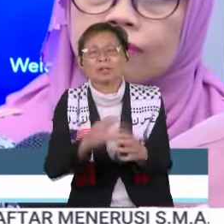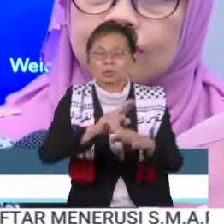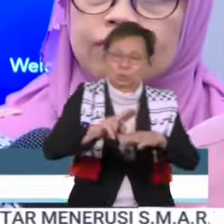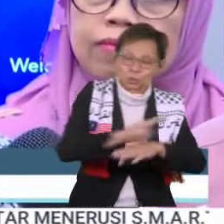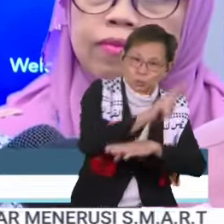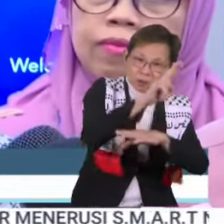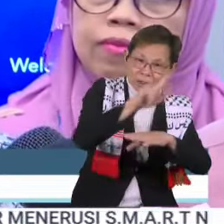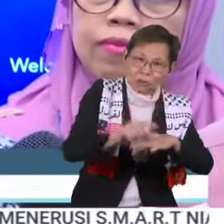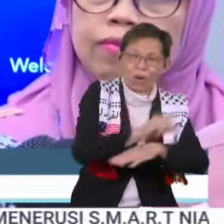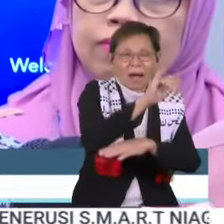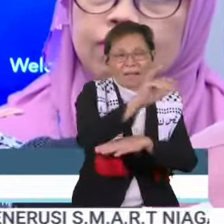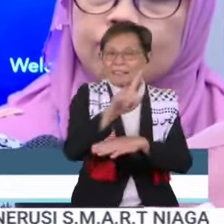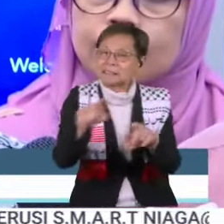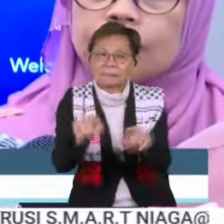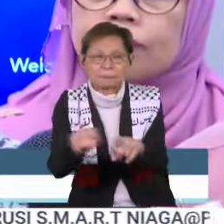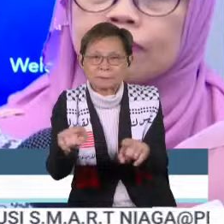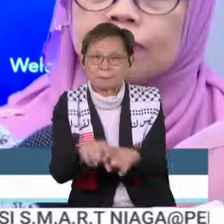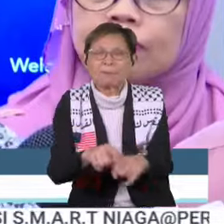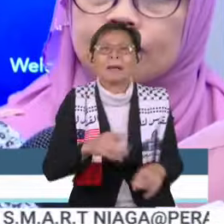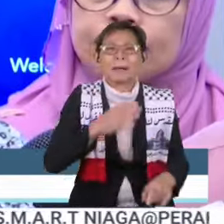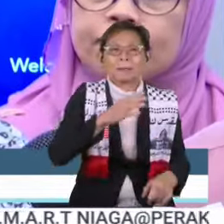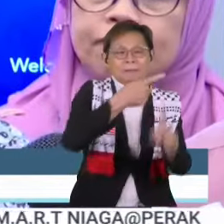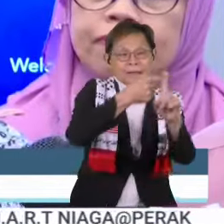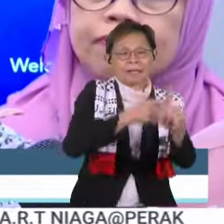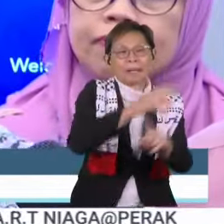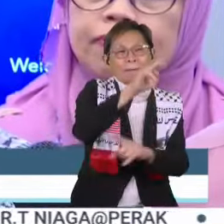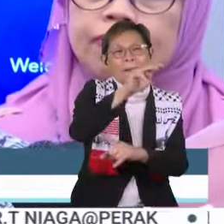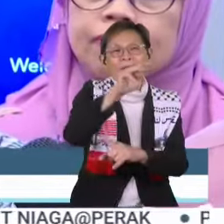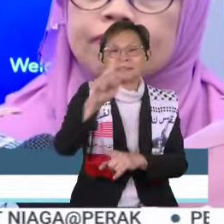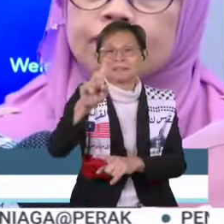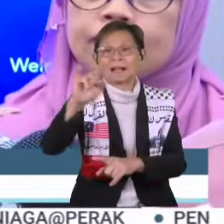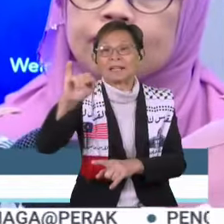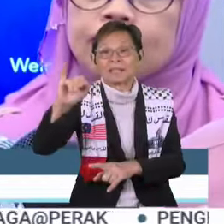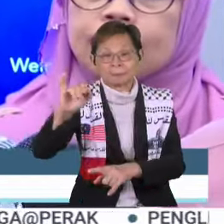menggunakan ID yang sama ya, daripada MyDigital ID. Jadi,